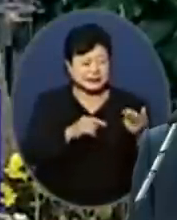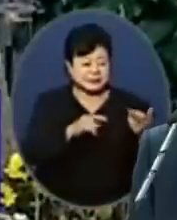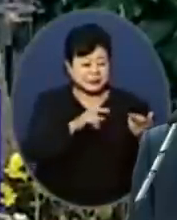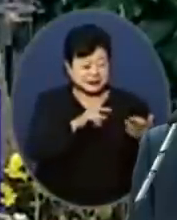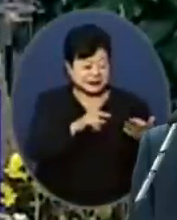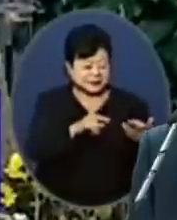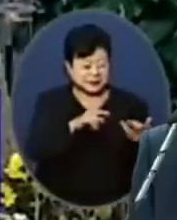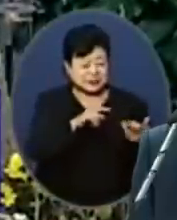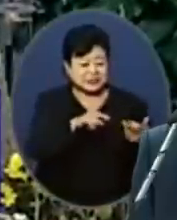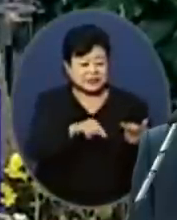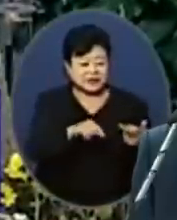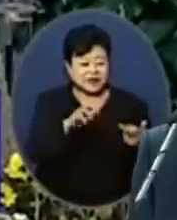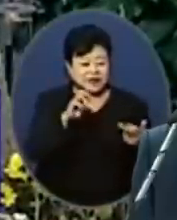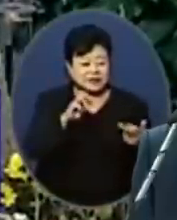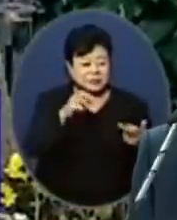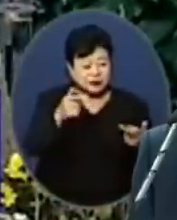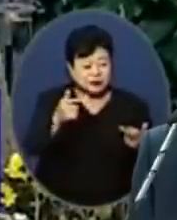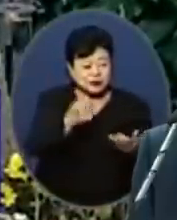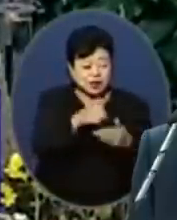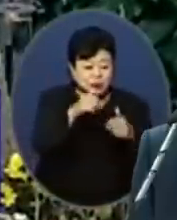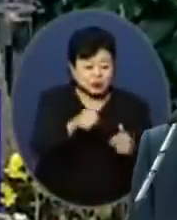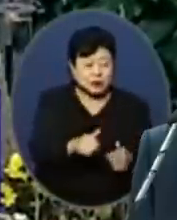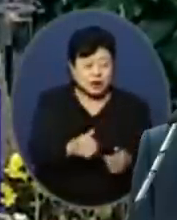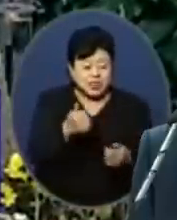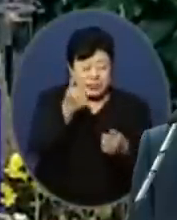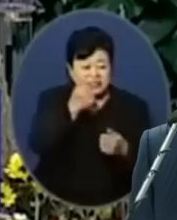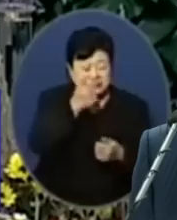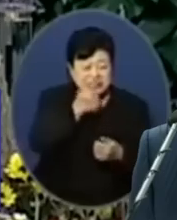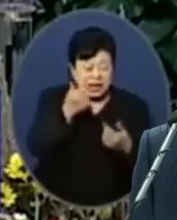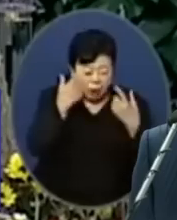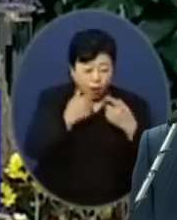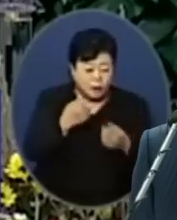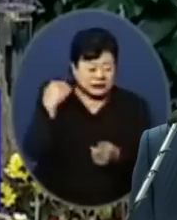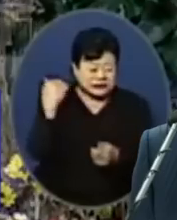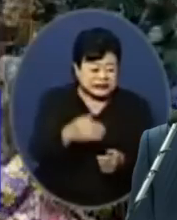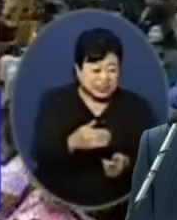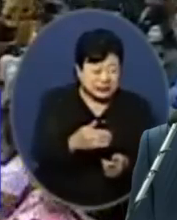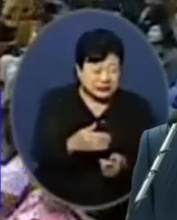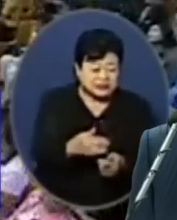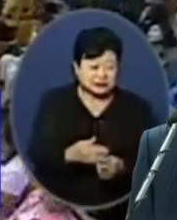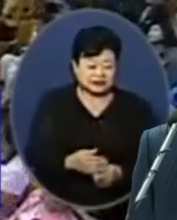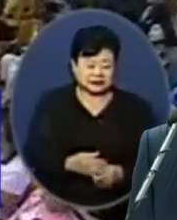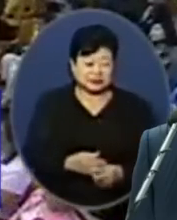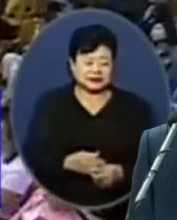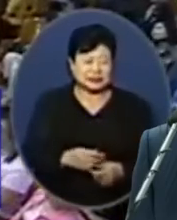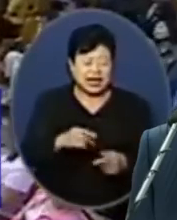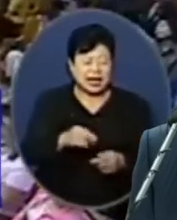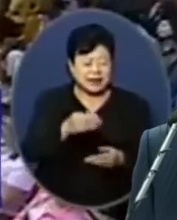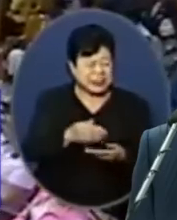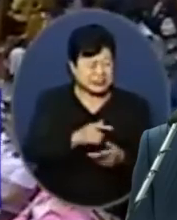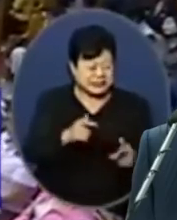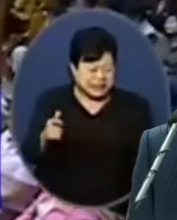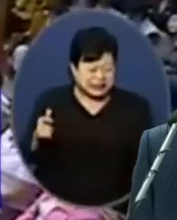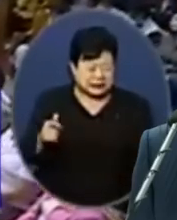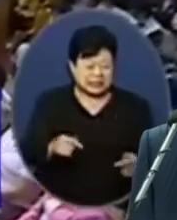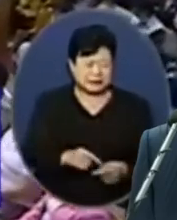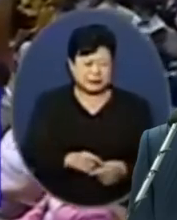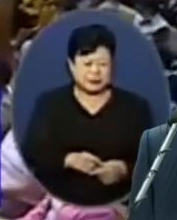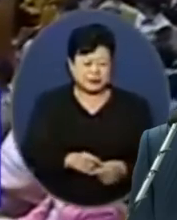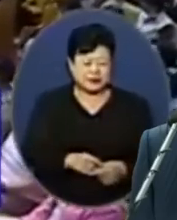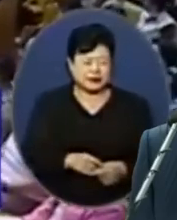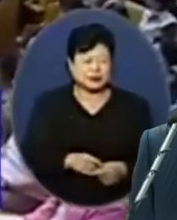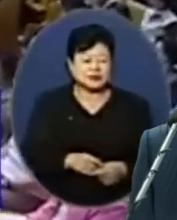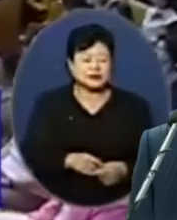곰도 쳐선 적 살아계신 하나님의 군대를 모욕한 이 할례받지 않은 블레셋 사람이리이까 그가 그 짐승의 하나같이 되리이다.